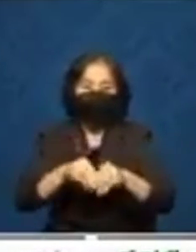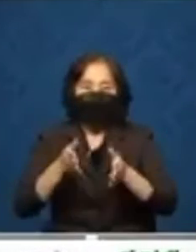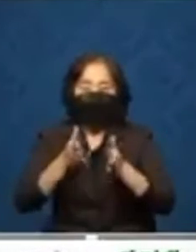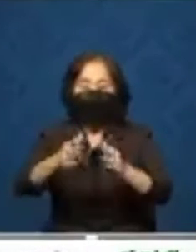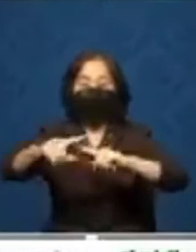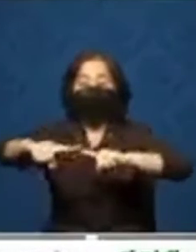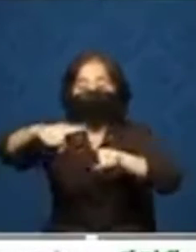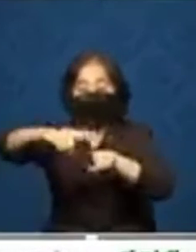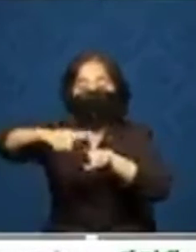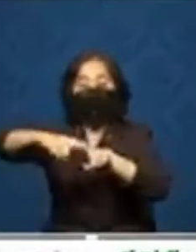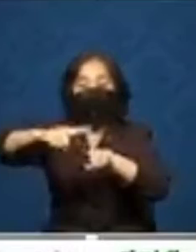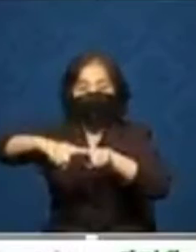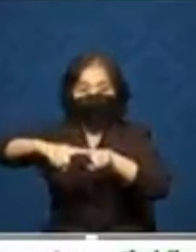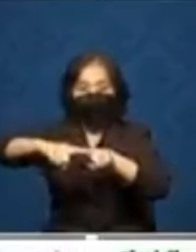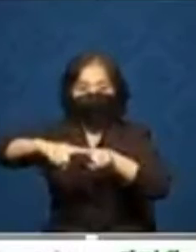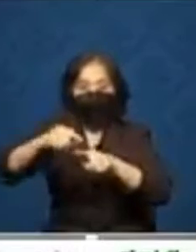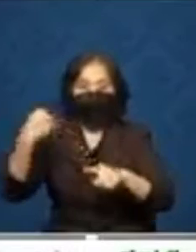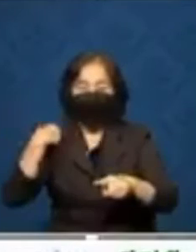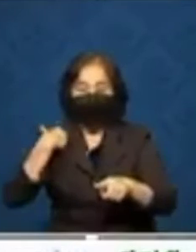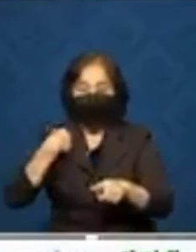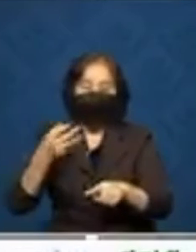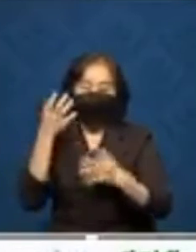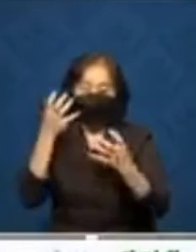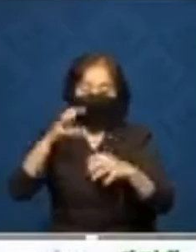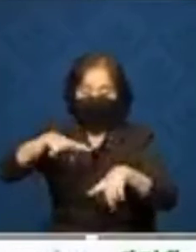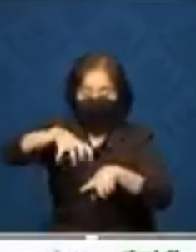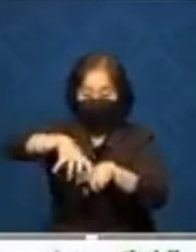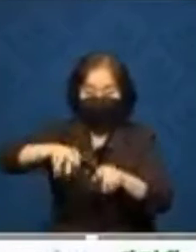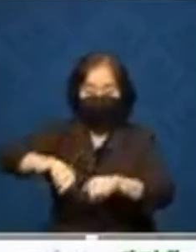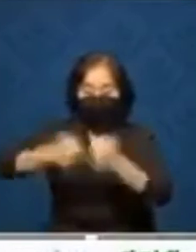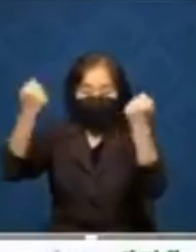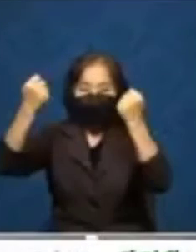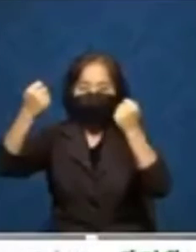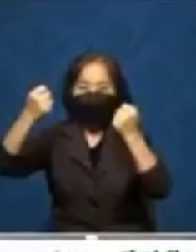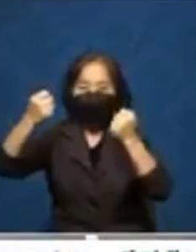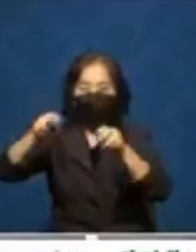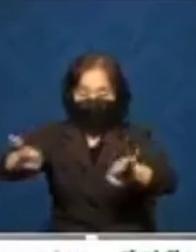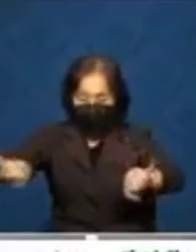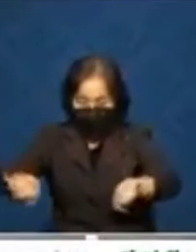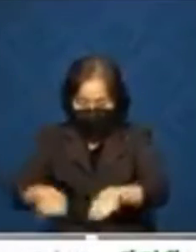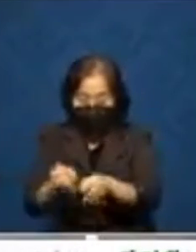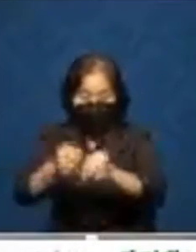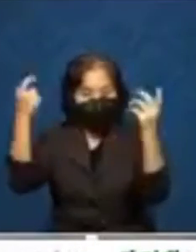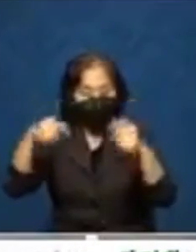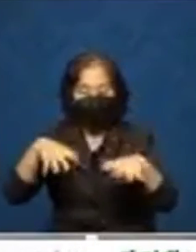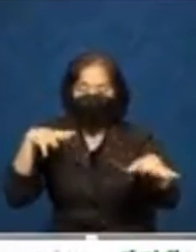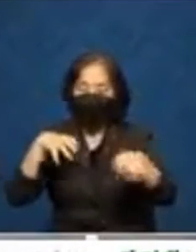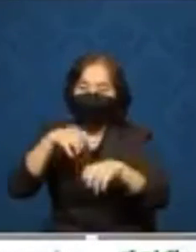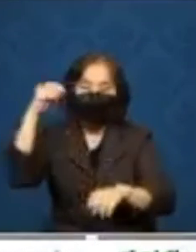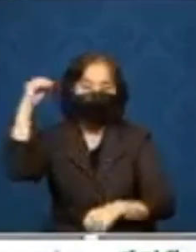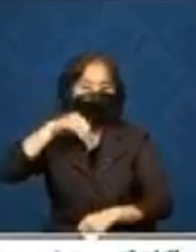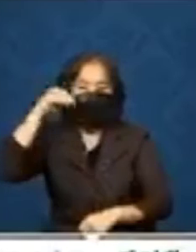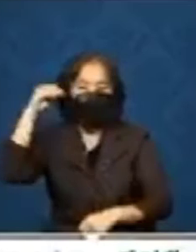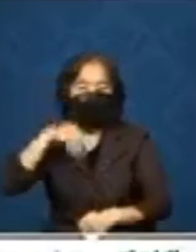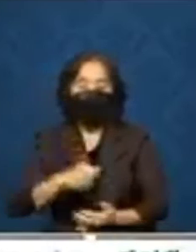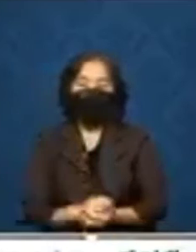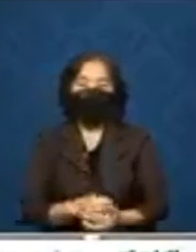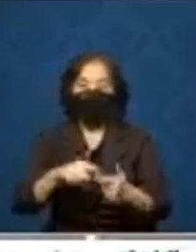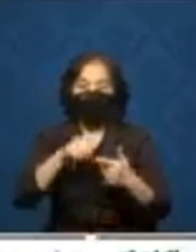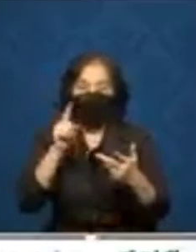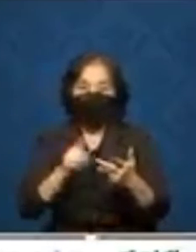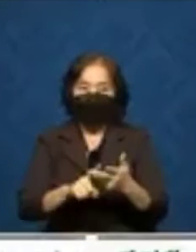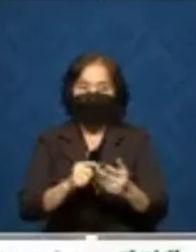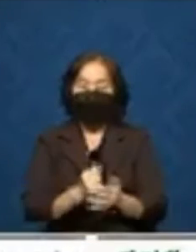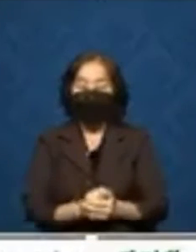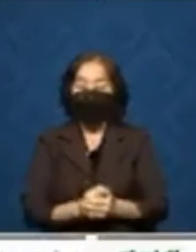วงท้ายซอยมีหลุมขนาดใหญ่ค่ะเกิดอุบัติเหตุหลายครั้งขอให้รีบดำเนินการด้วยนะคะรวมถึงค่ะในพื้นที่ของ ICD